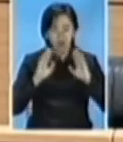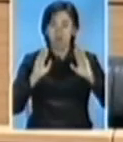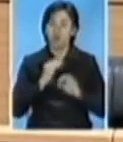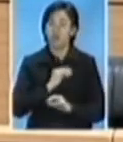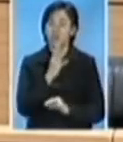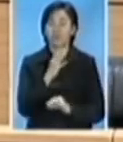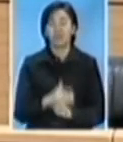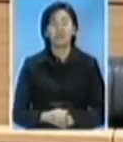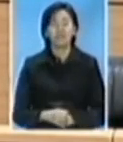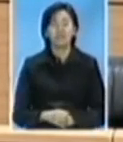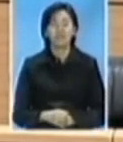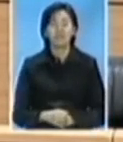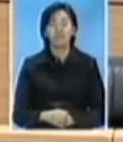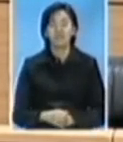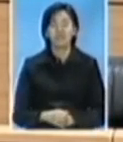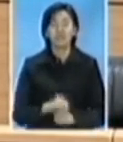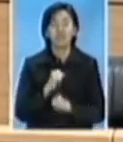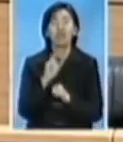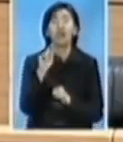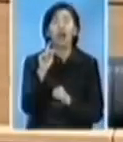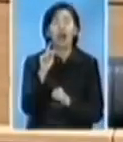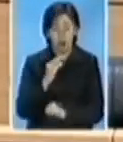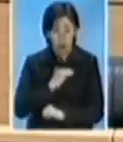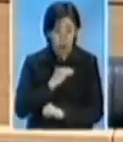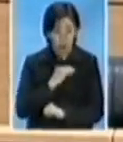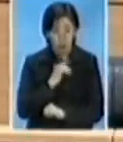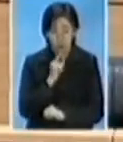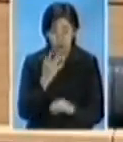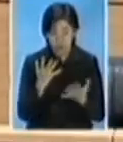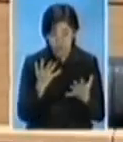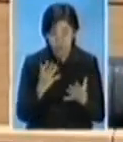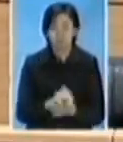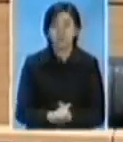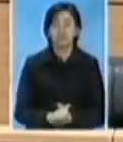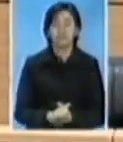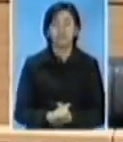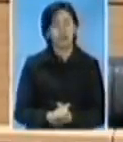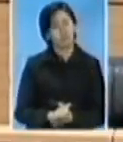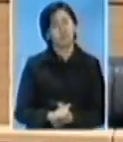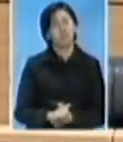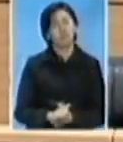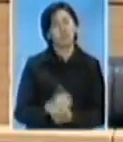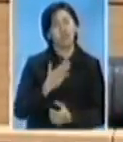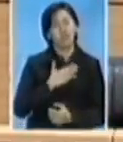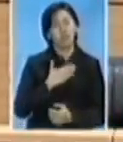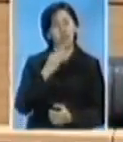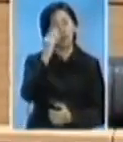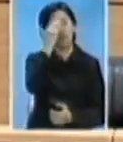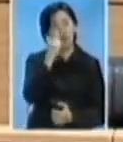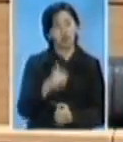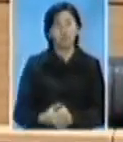ถ้าท่านทำในวิชาชีพข่าวท่านยังไม่กล้าเอ๊ะผมจะไปกล้าทำ